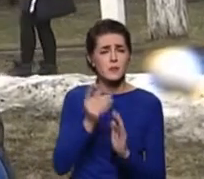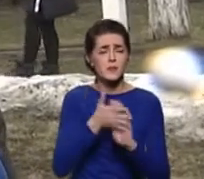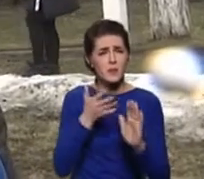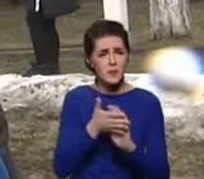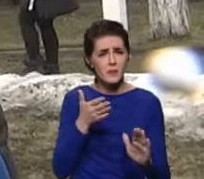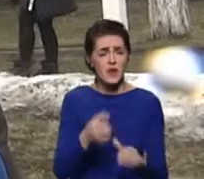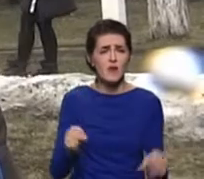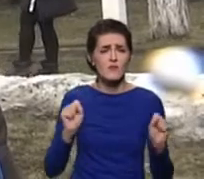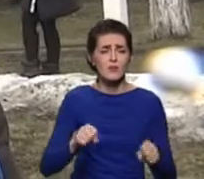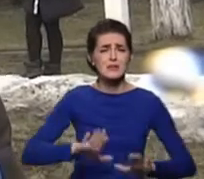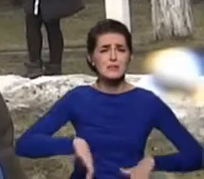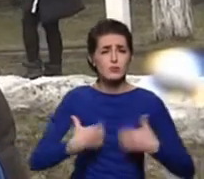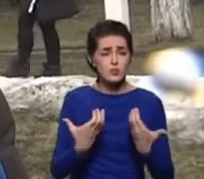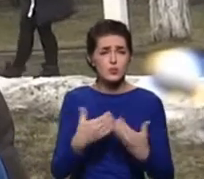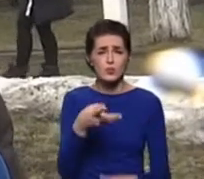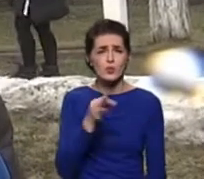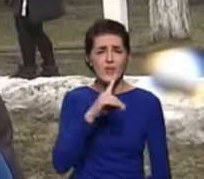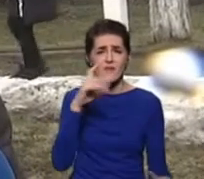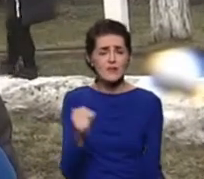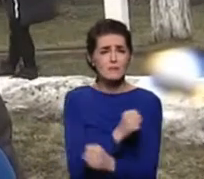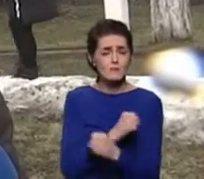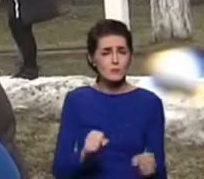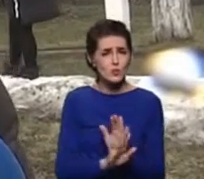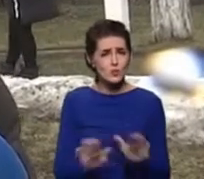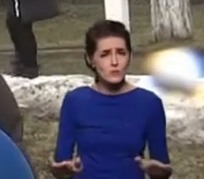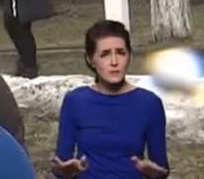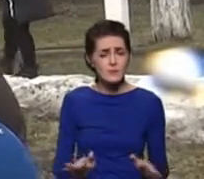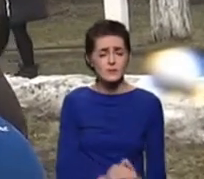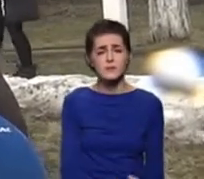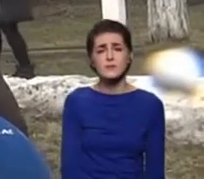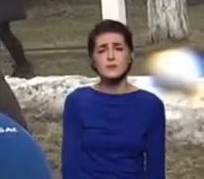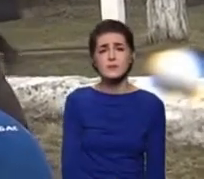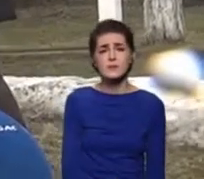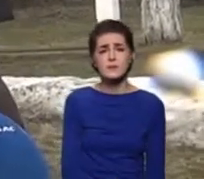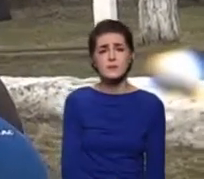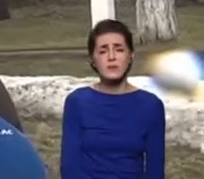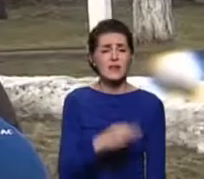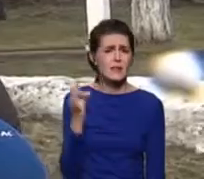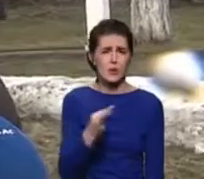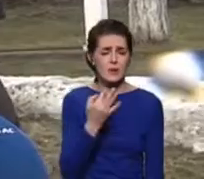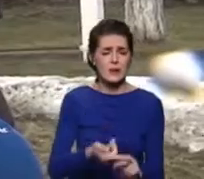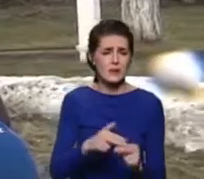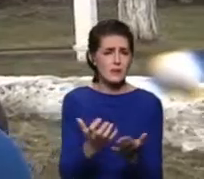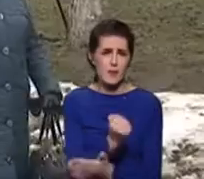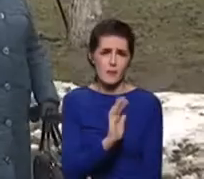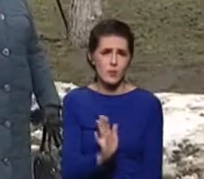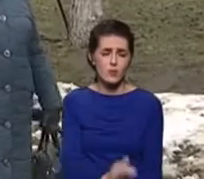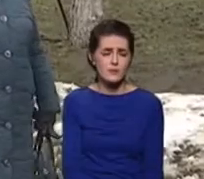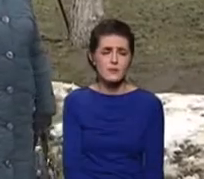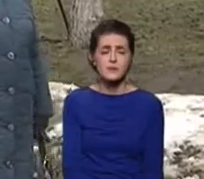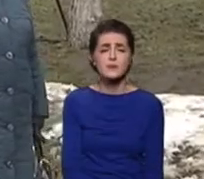що залякати неможливо і ніколи це не вдасться.